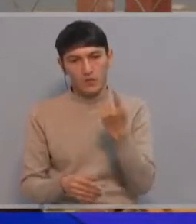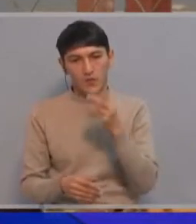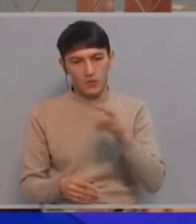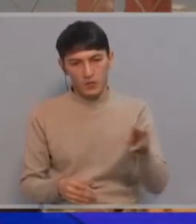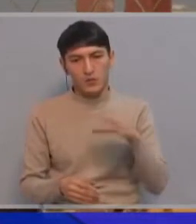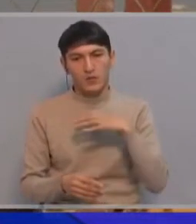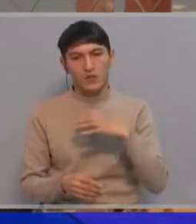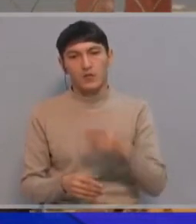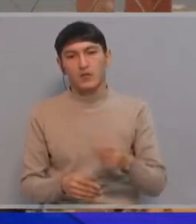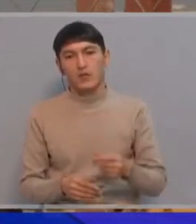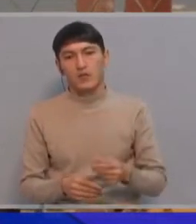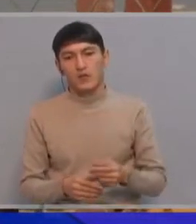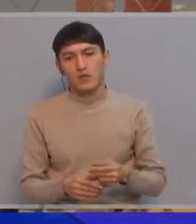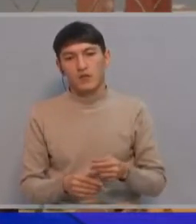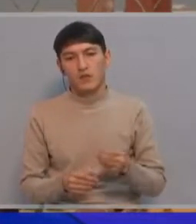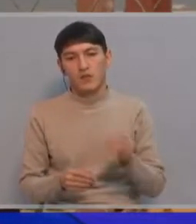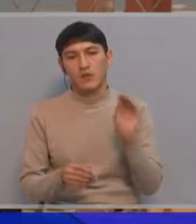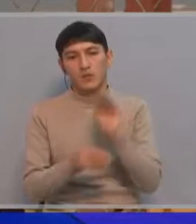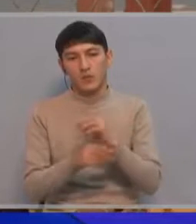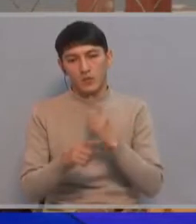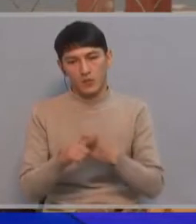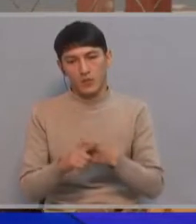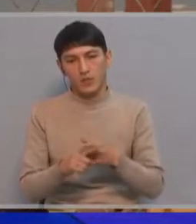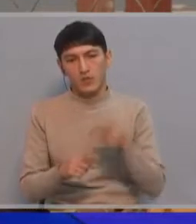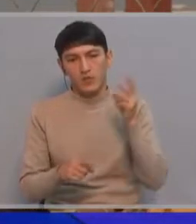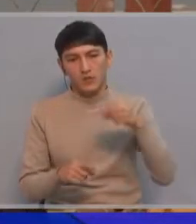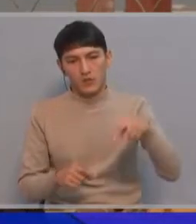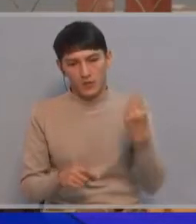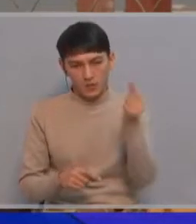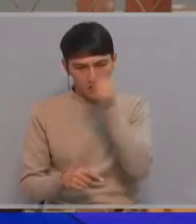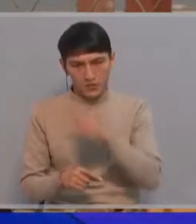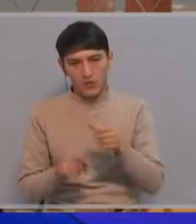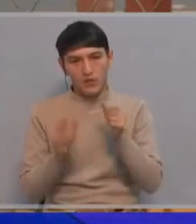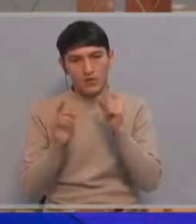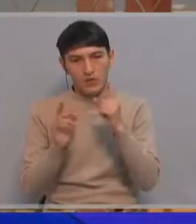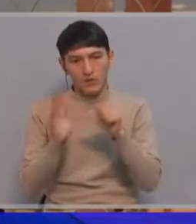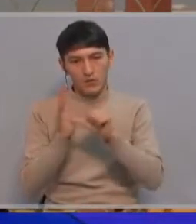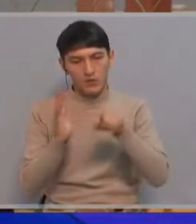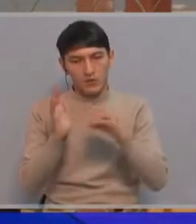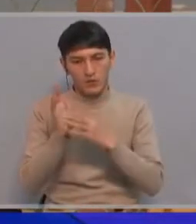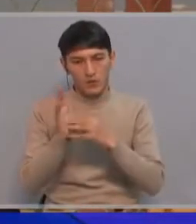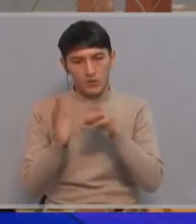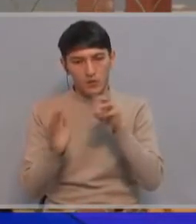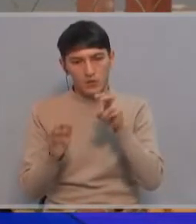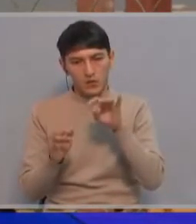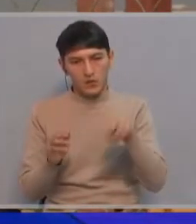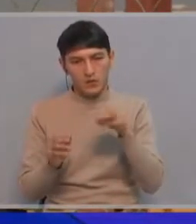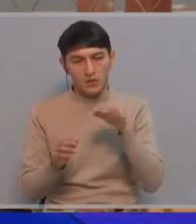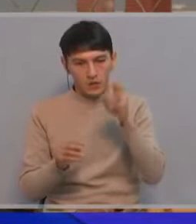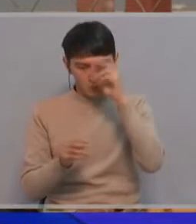республикалық бюджеттен бөлінді. Қосымша қазір 2022 жылға 6-9 миллиард теңге республикалық бюджеттен